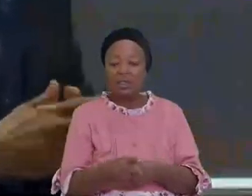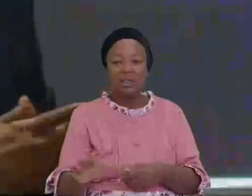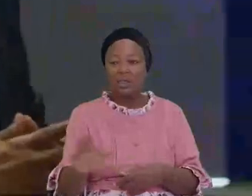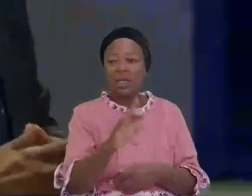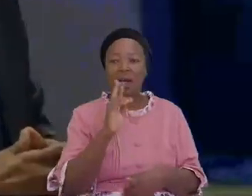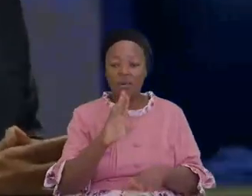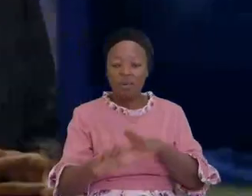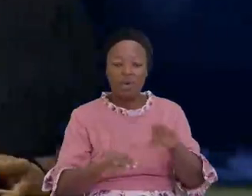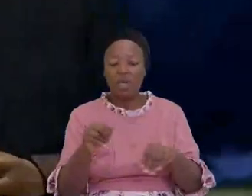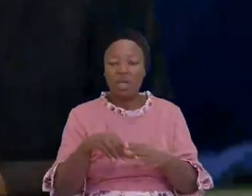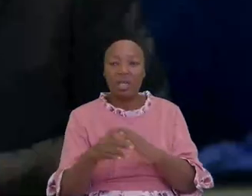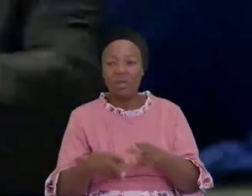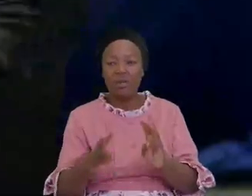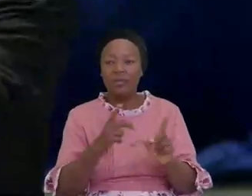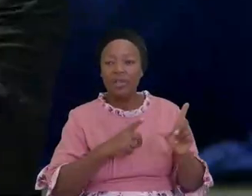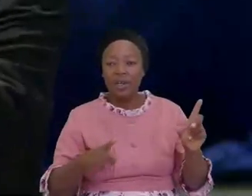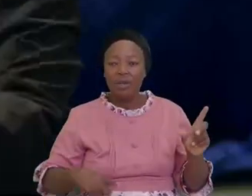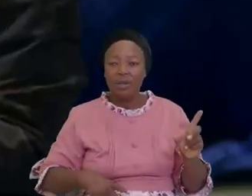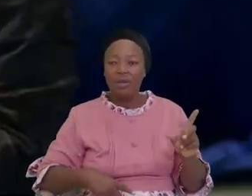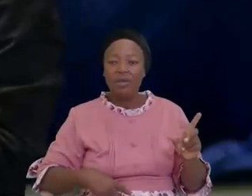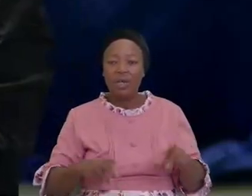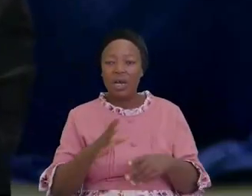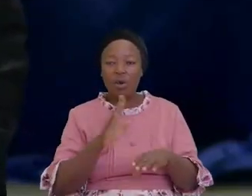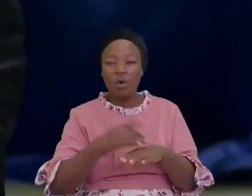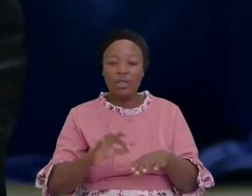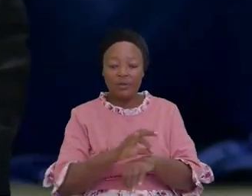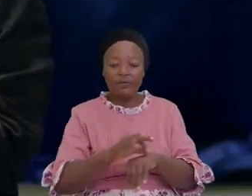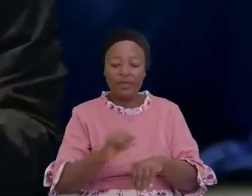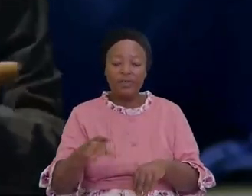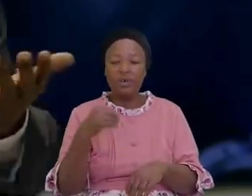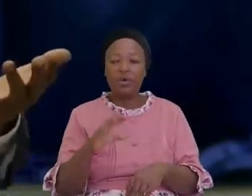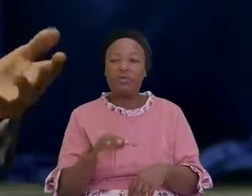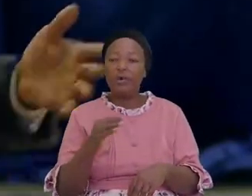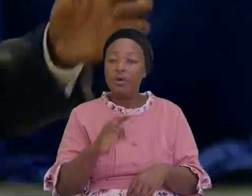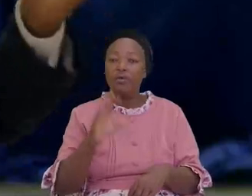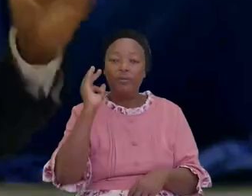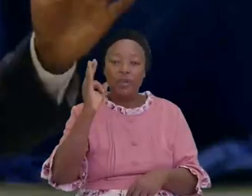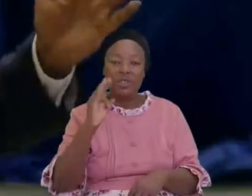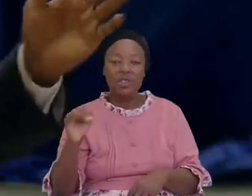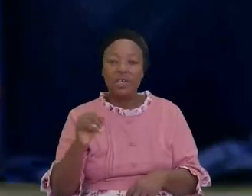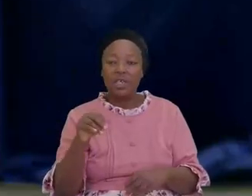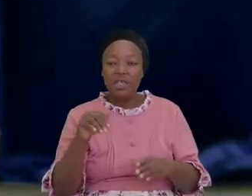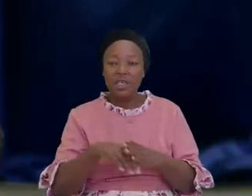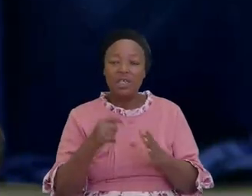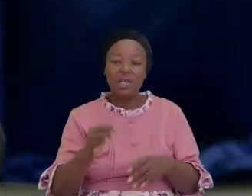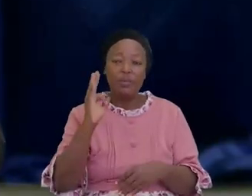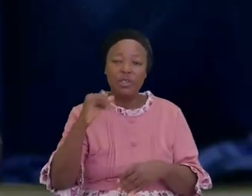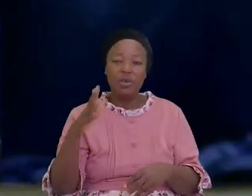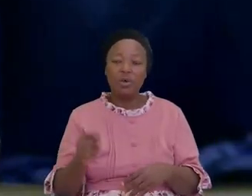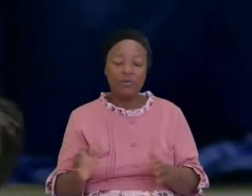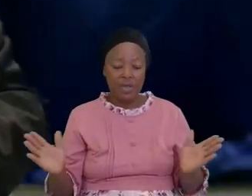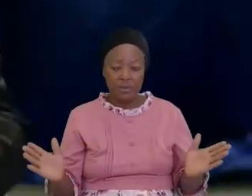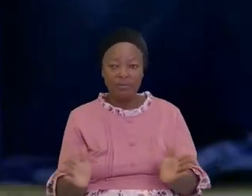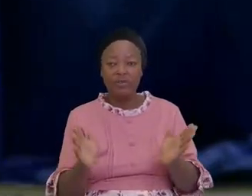Et vous travaillez dans la vigne du Seigneur, sur le champ d'évangélisation, dans le ministère